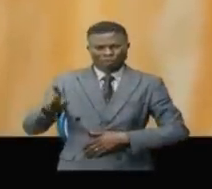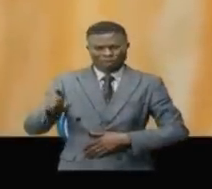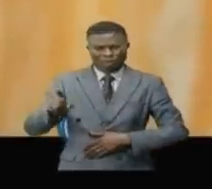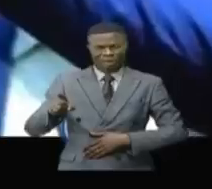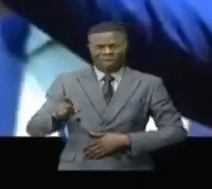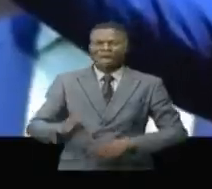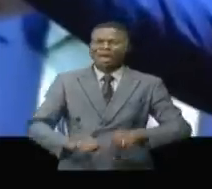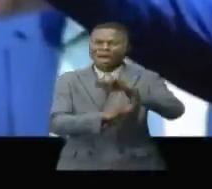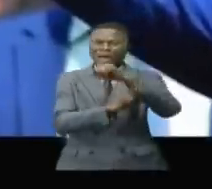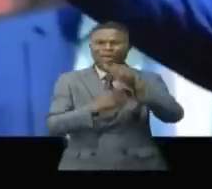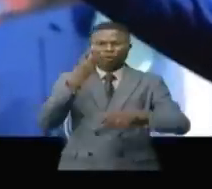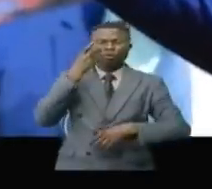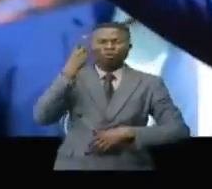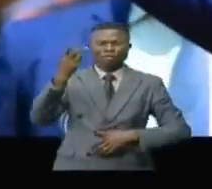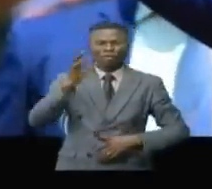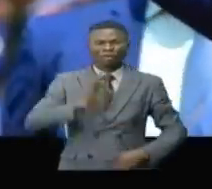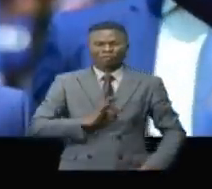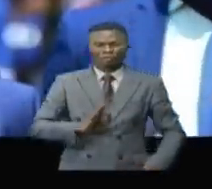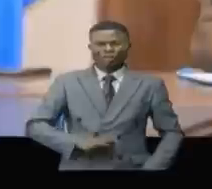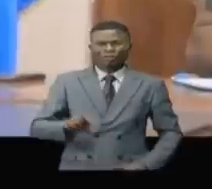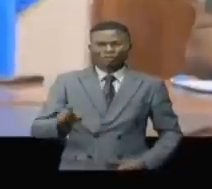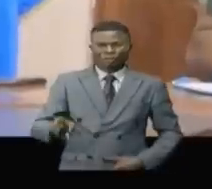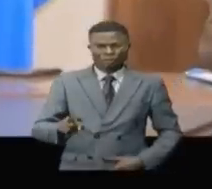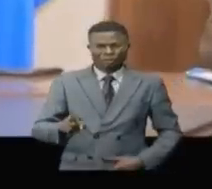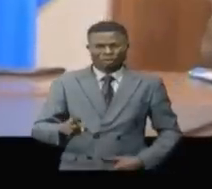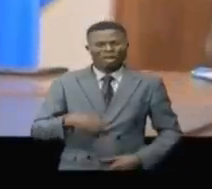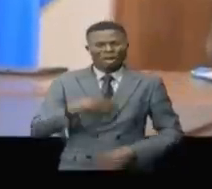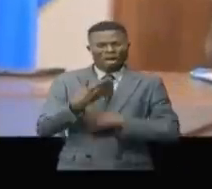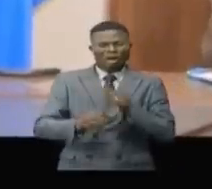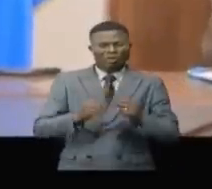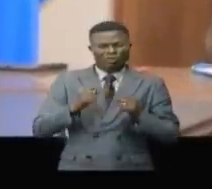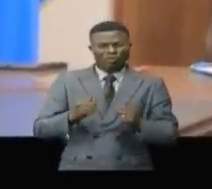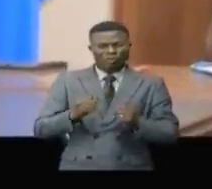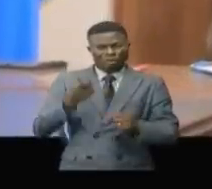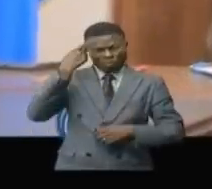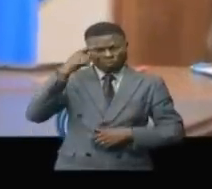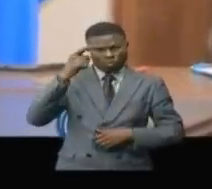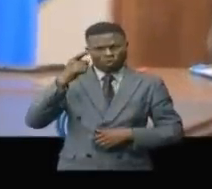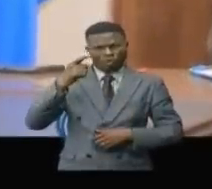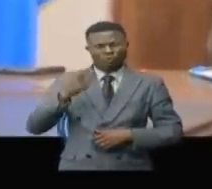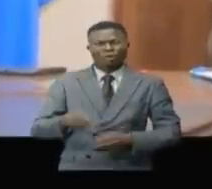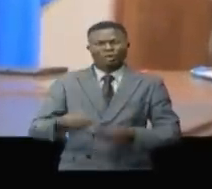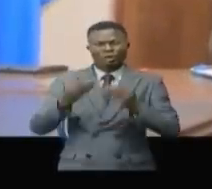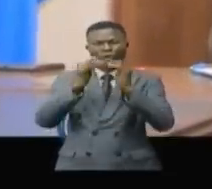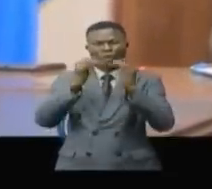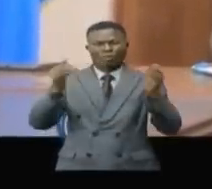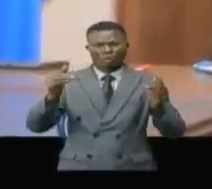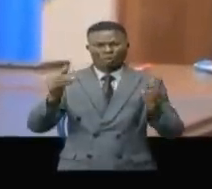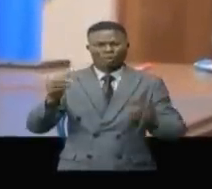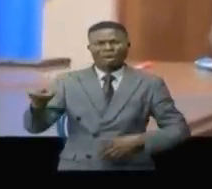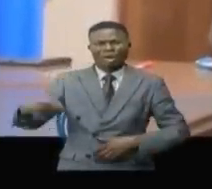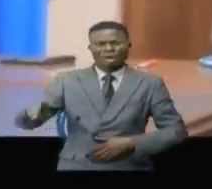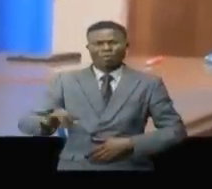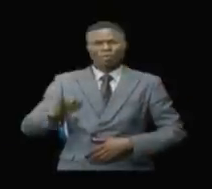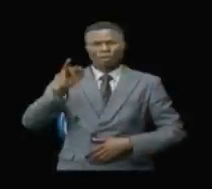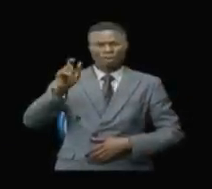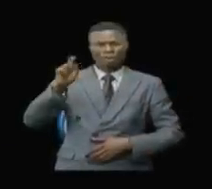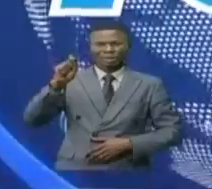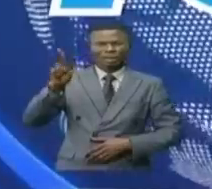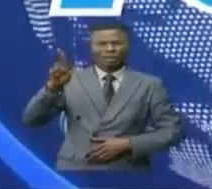l'État Félix-Antoine Tshisekedi Tshilombo, qui ne ménage aucun effort pour pacifier la province de